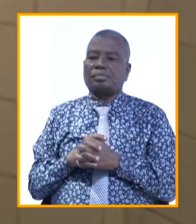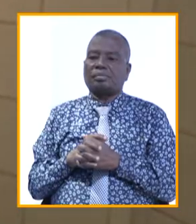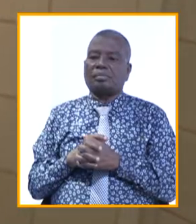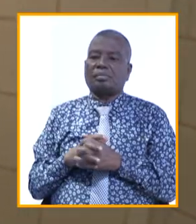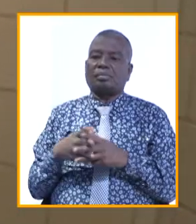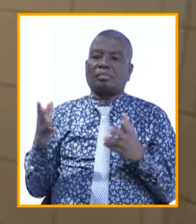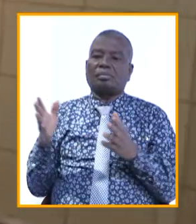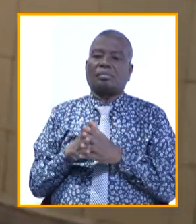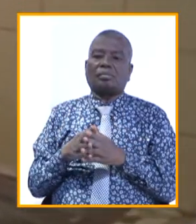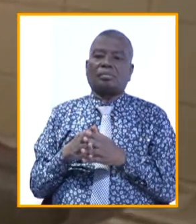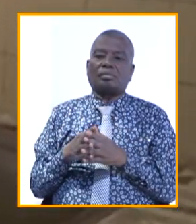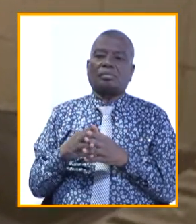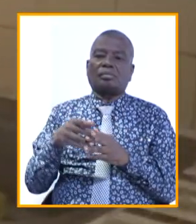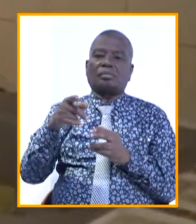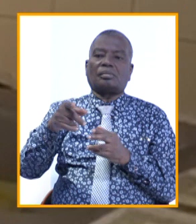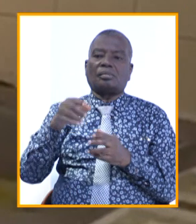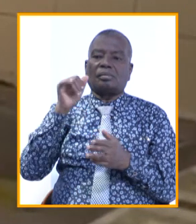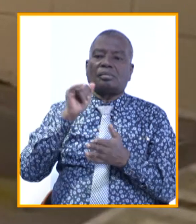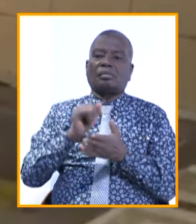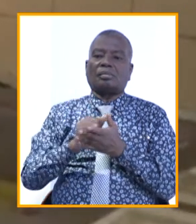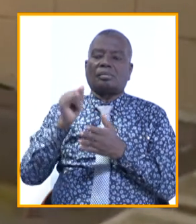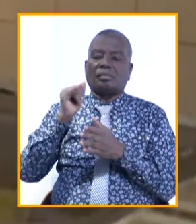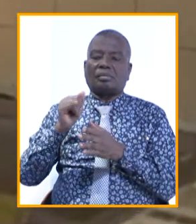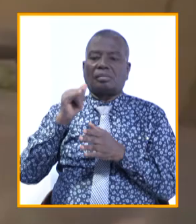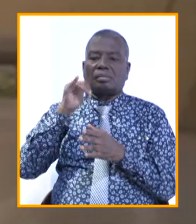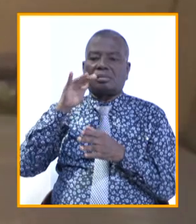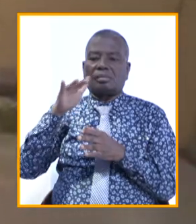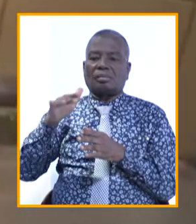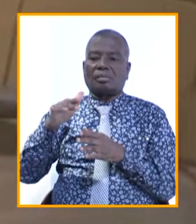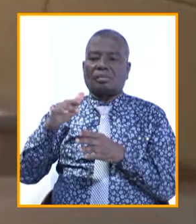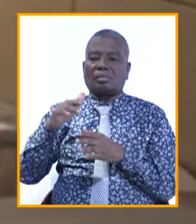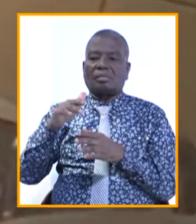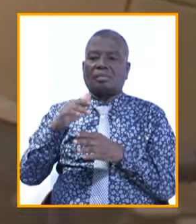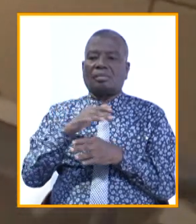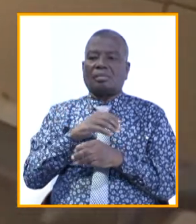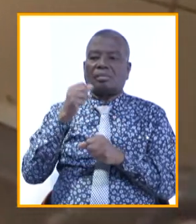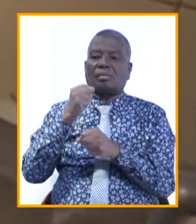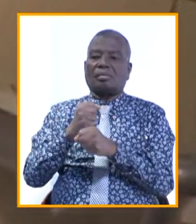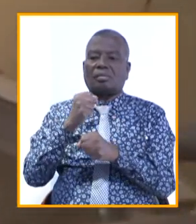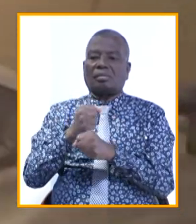Un an et 6 mois, la durée d'une étude sur la question de la violation des droits